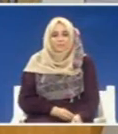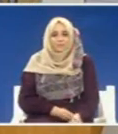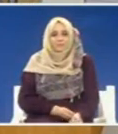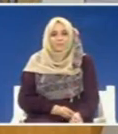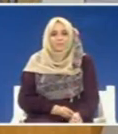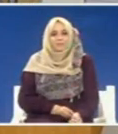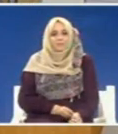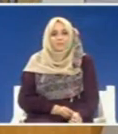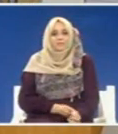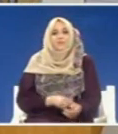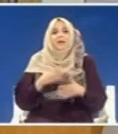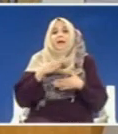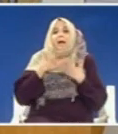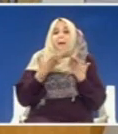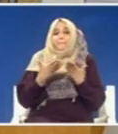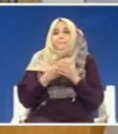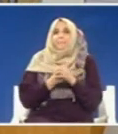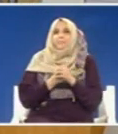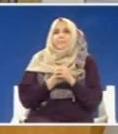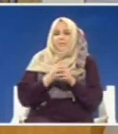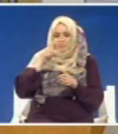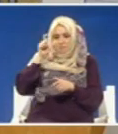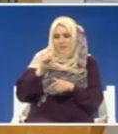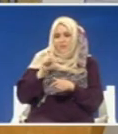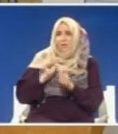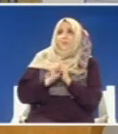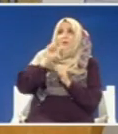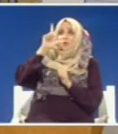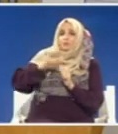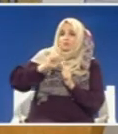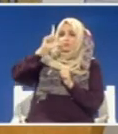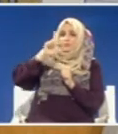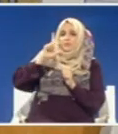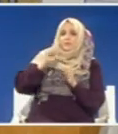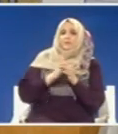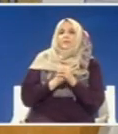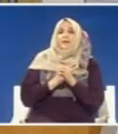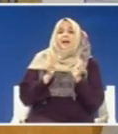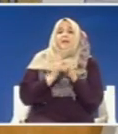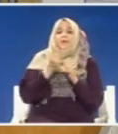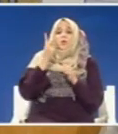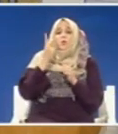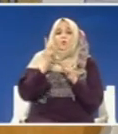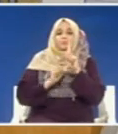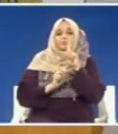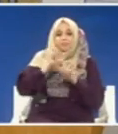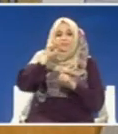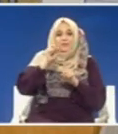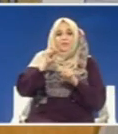فالحب بين العبد وربه في الحقيقة نتحدث عنه من اتجاهين متعاكسين.